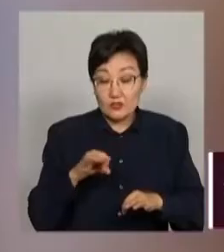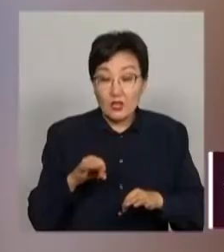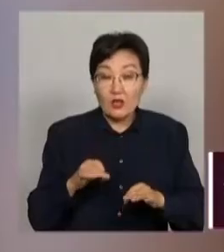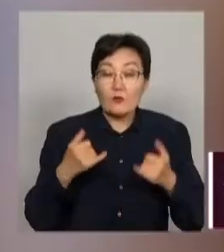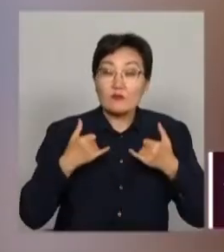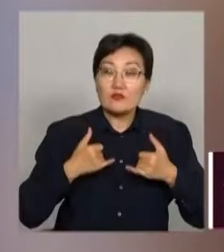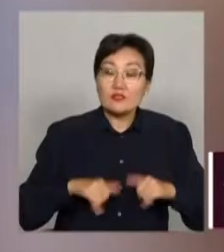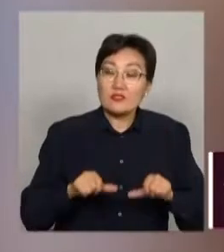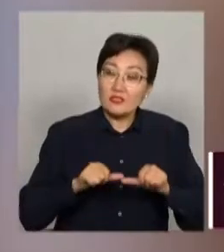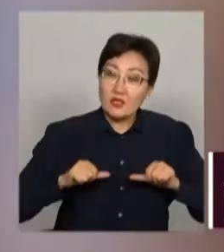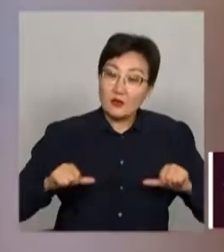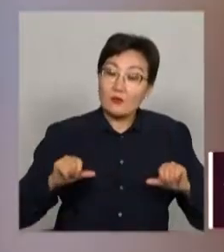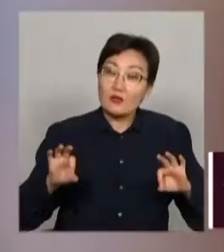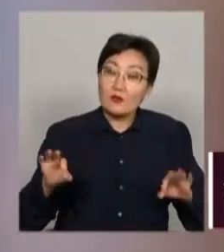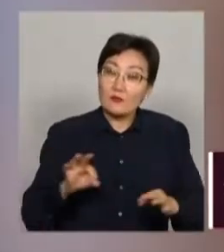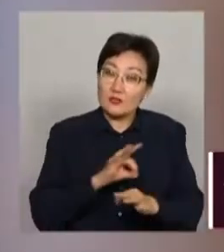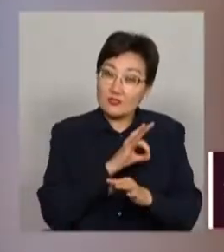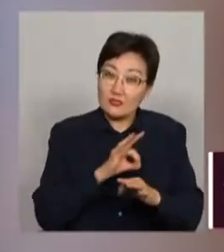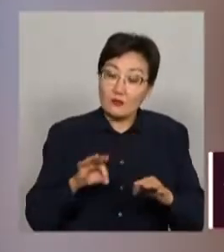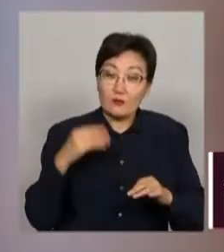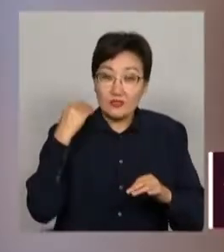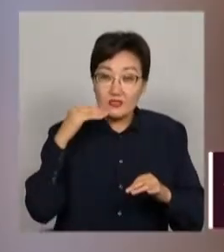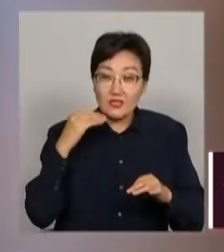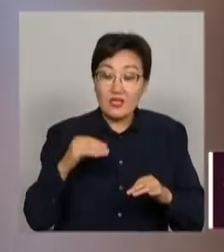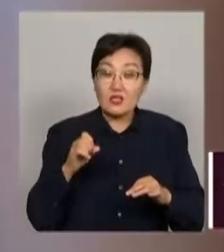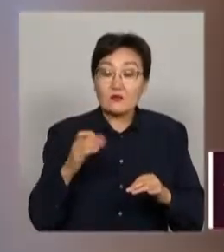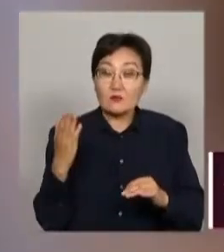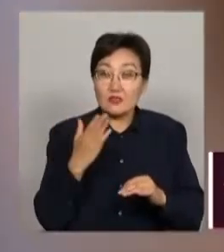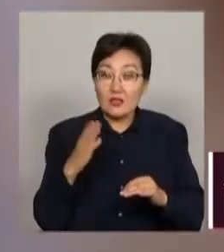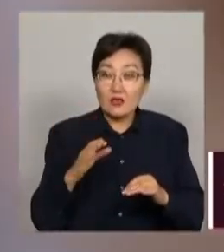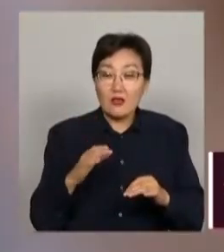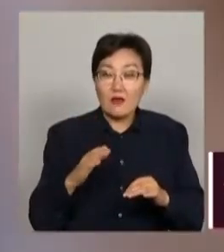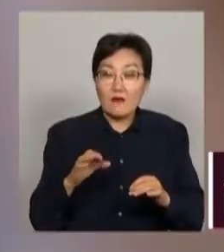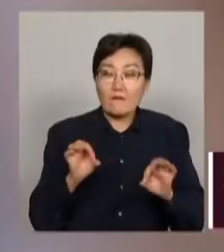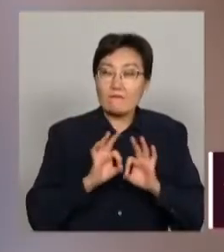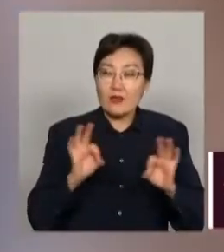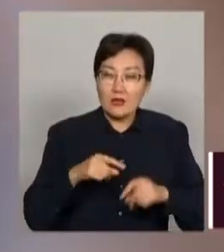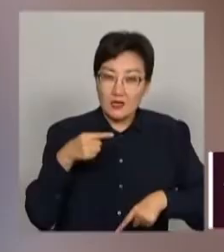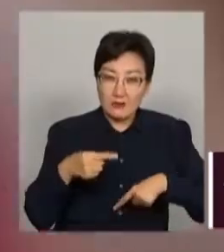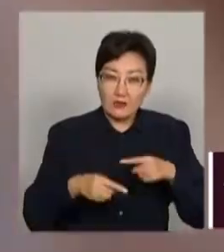поразила жюри инструментальным номером из турецкого телесериала «Великолепный век».